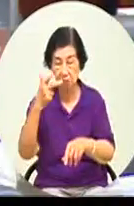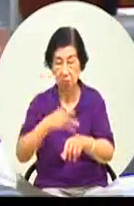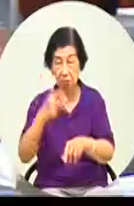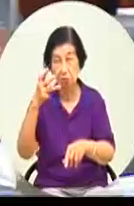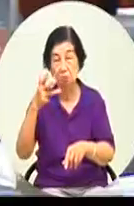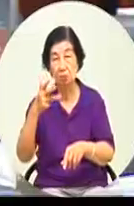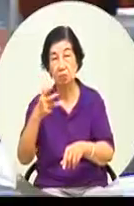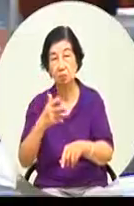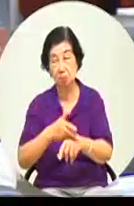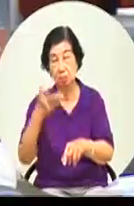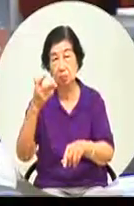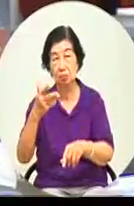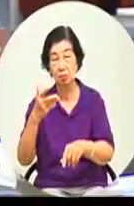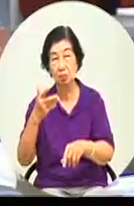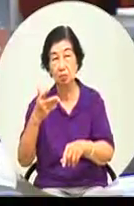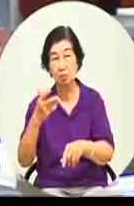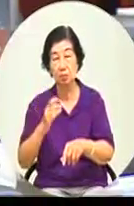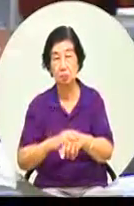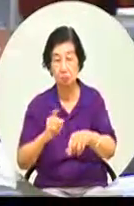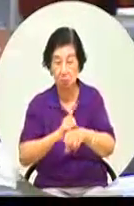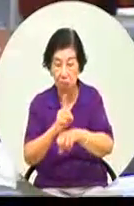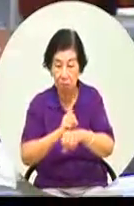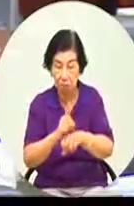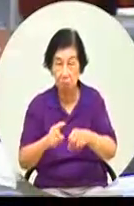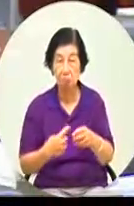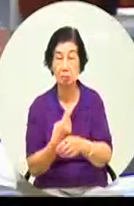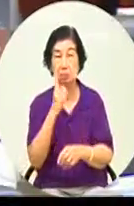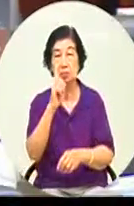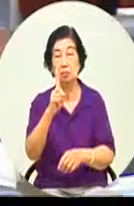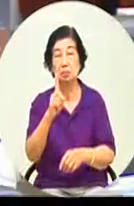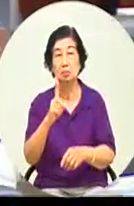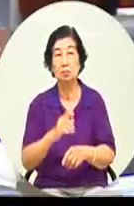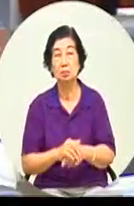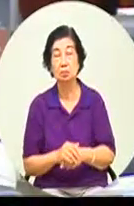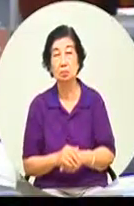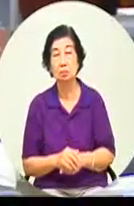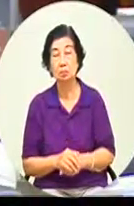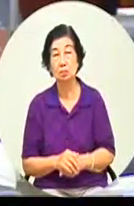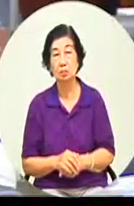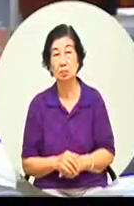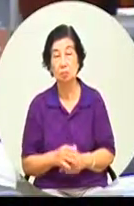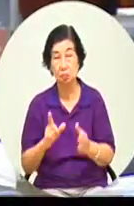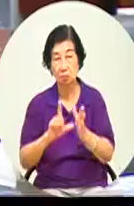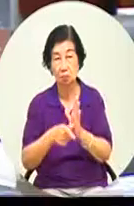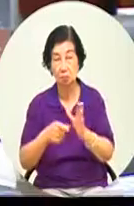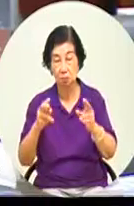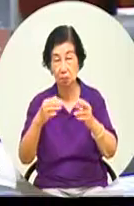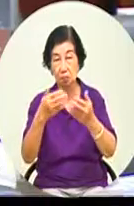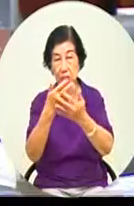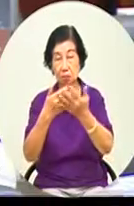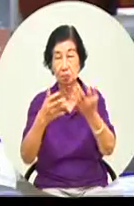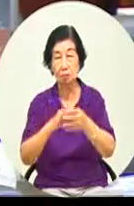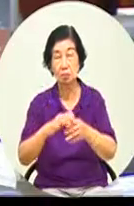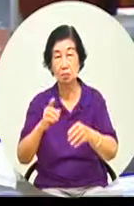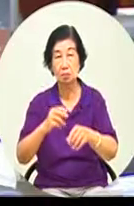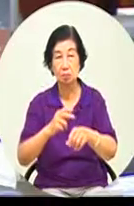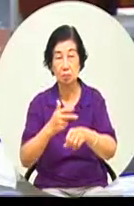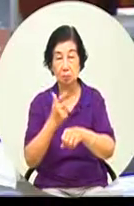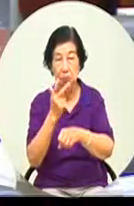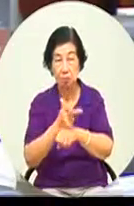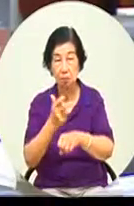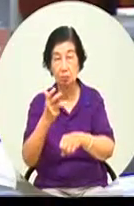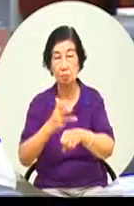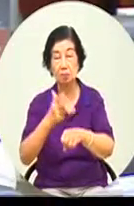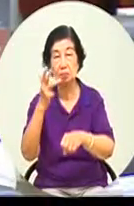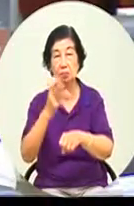本就是一个小时才一班呐、这个时刻表，七点、八点、九点、十点这段